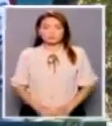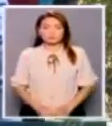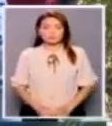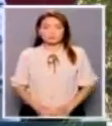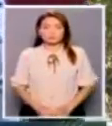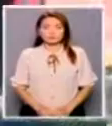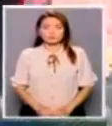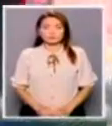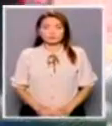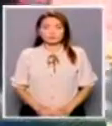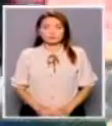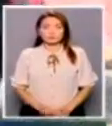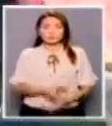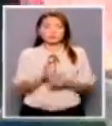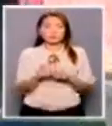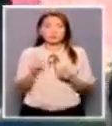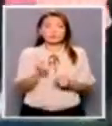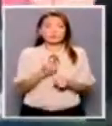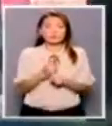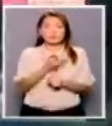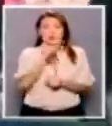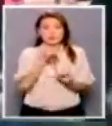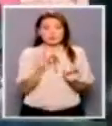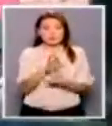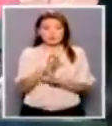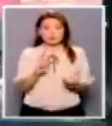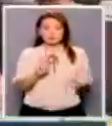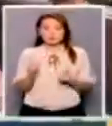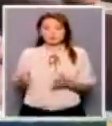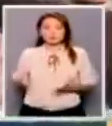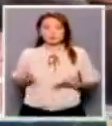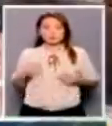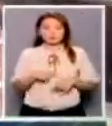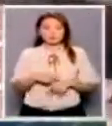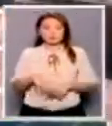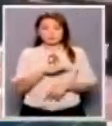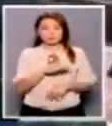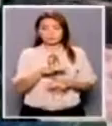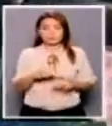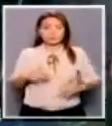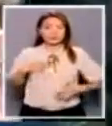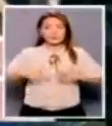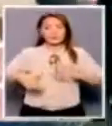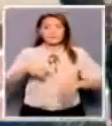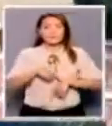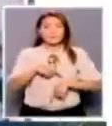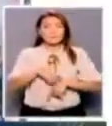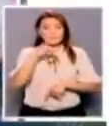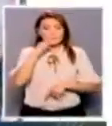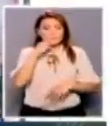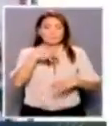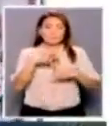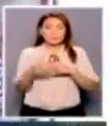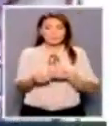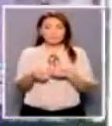рахметімізді білдіреміз. Шара барысында өнерпаздар әдемі ән шырқап, бимен жырдан шашу шашты. Ал балаша қуанып, көңілдері көтерілген